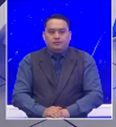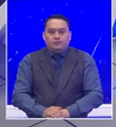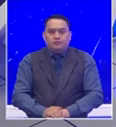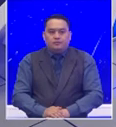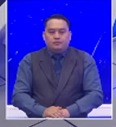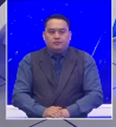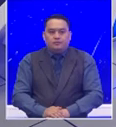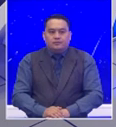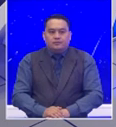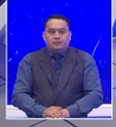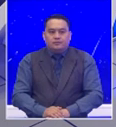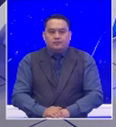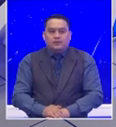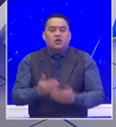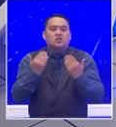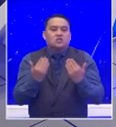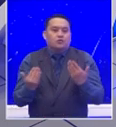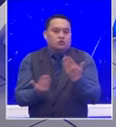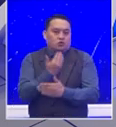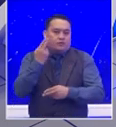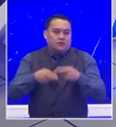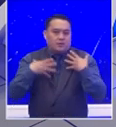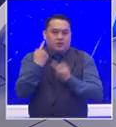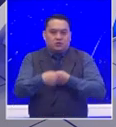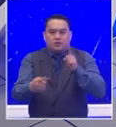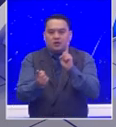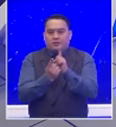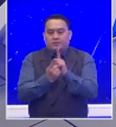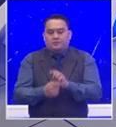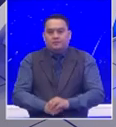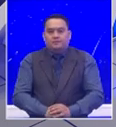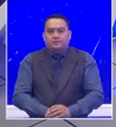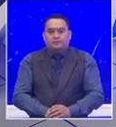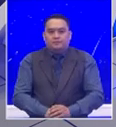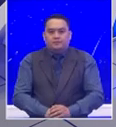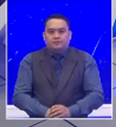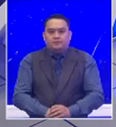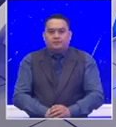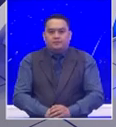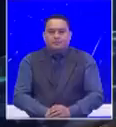Это была вся информация к этому часу. Спасибо за внимание. До свидания.